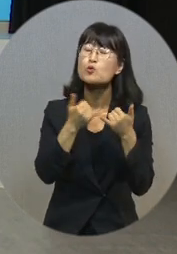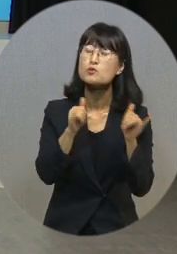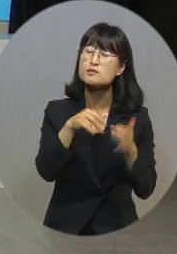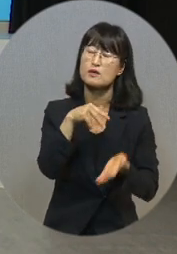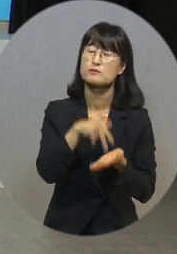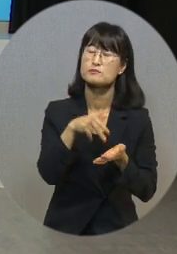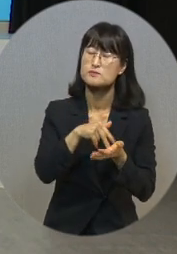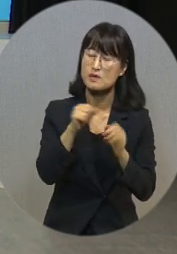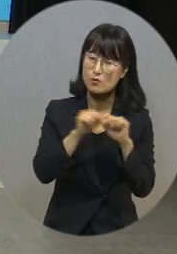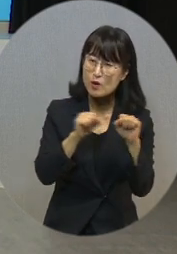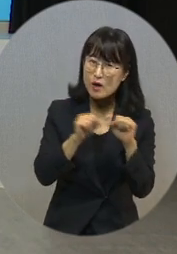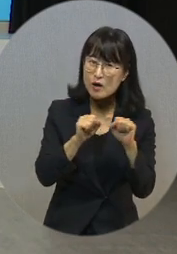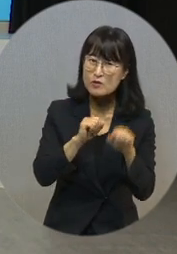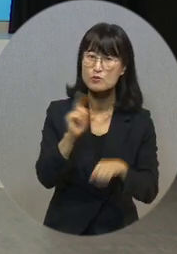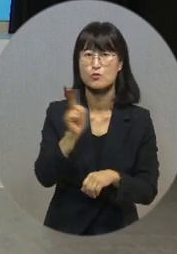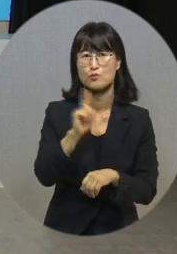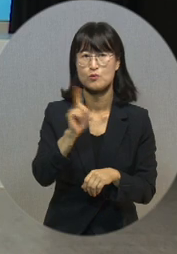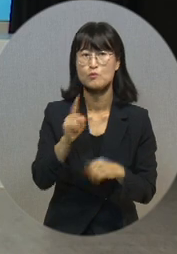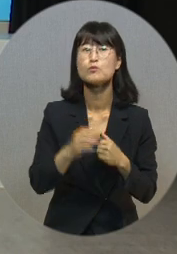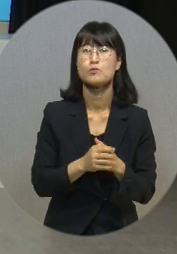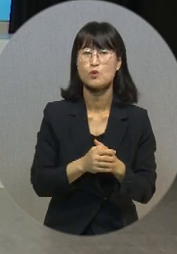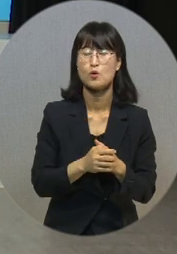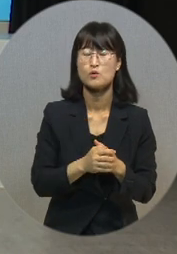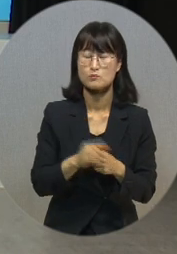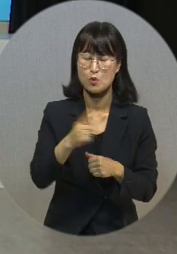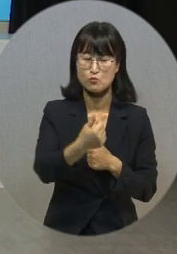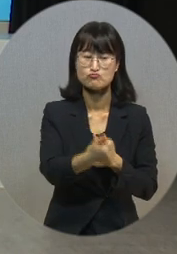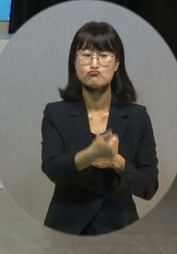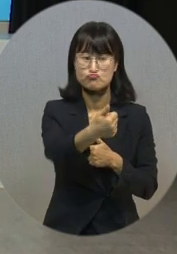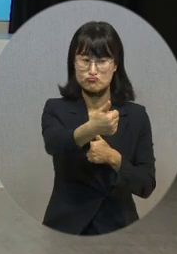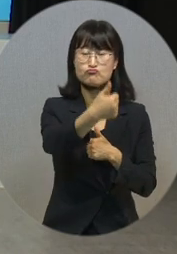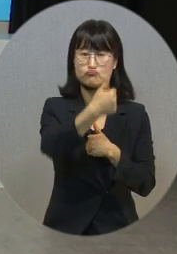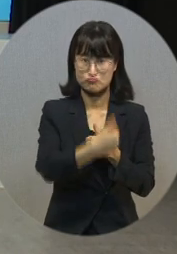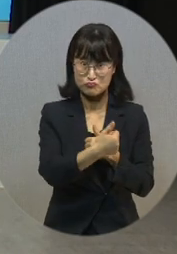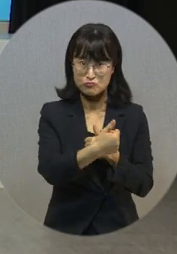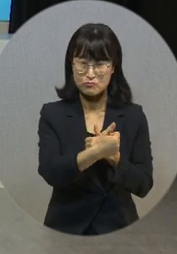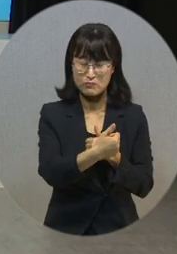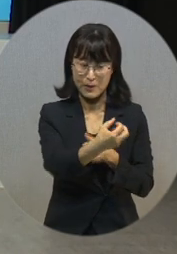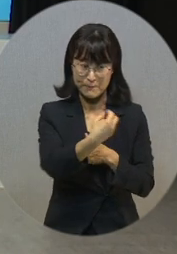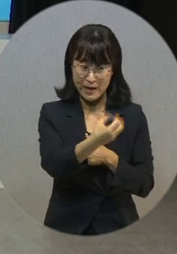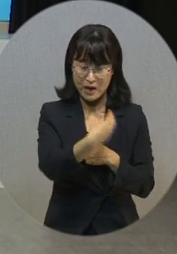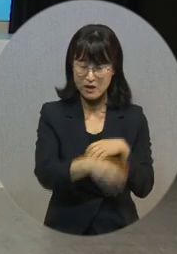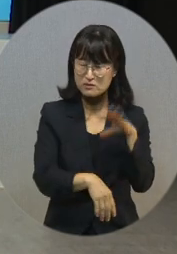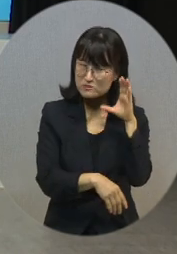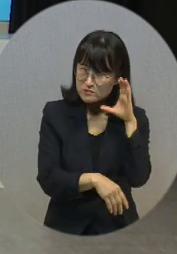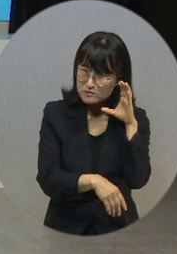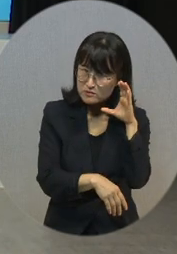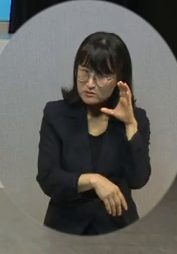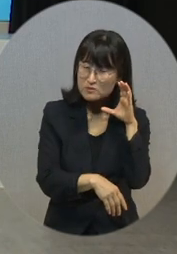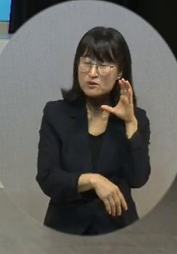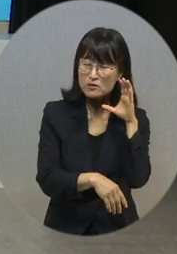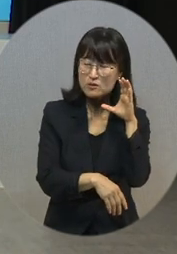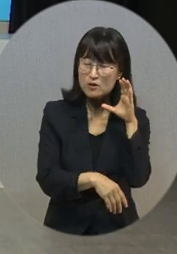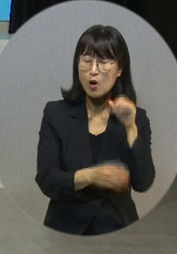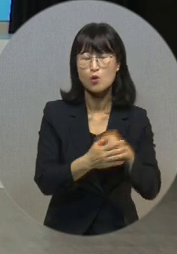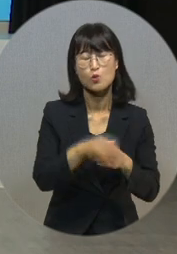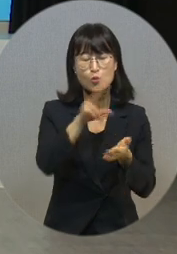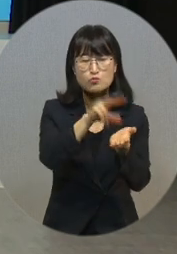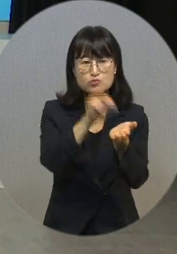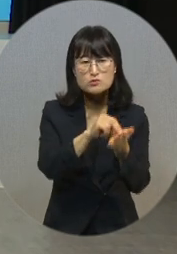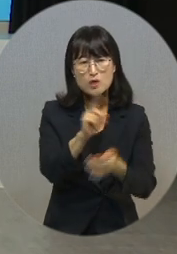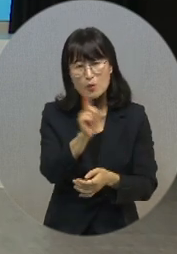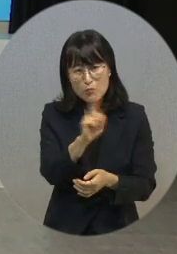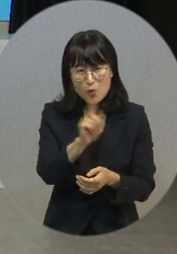변호사로서는 사실 저희 의뢰인분이 찾아주시면 네. 그 내용을 경청하고 또 어떤 부분이 문제가